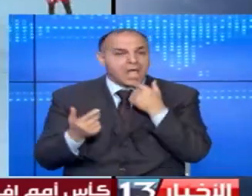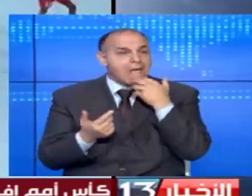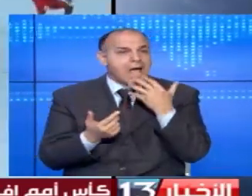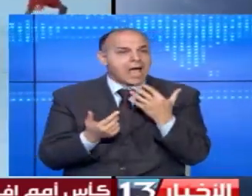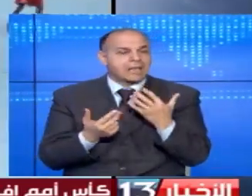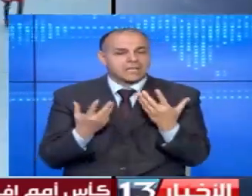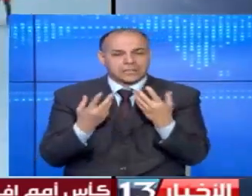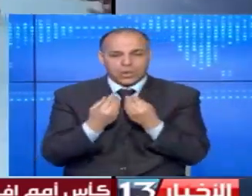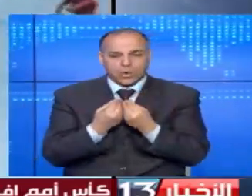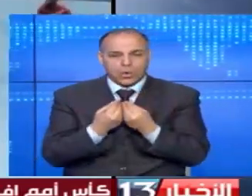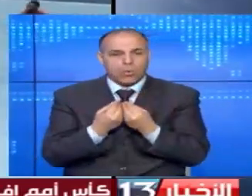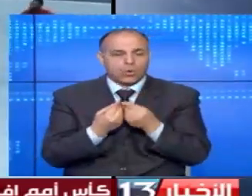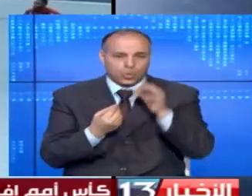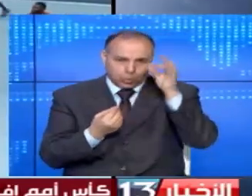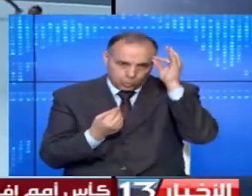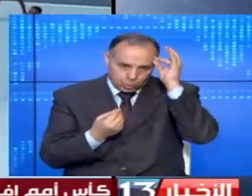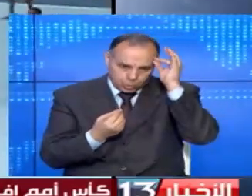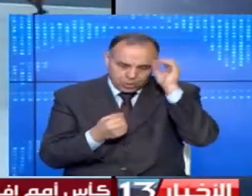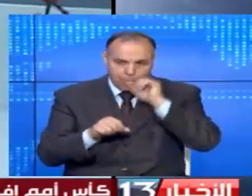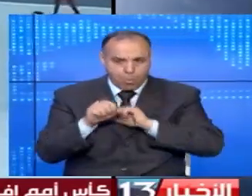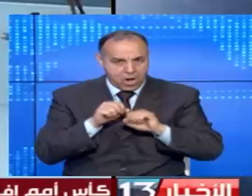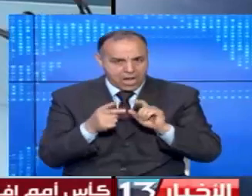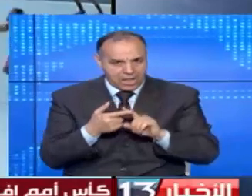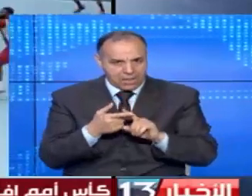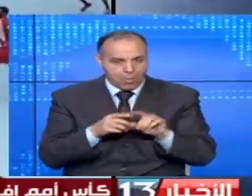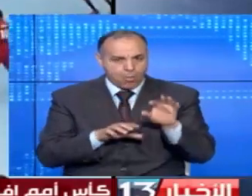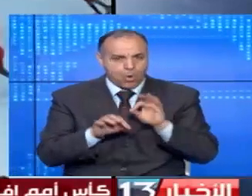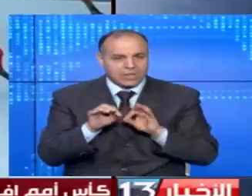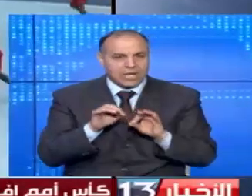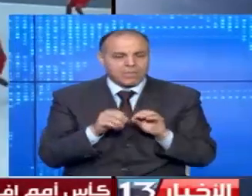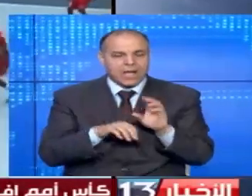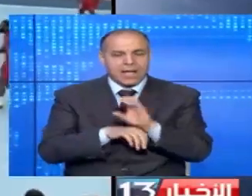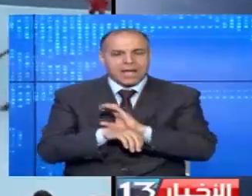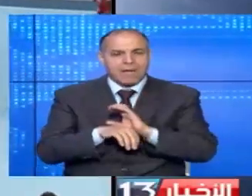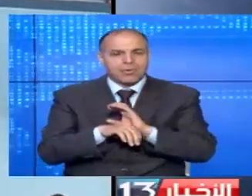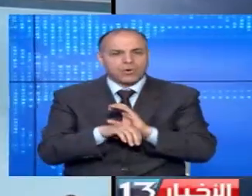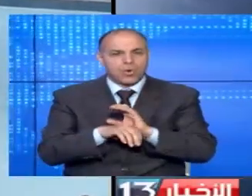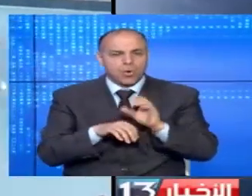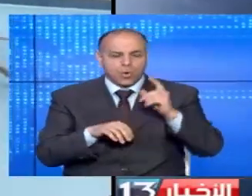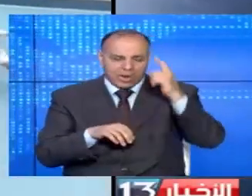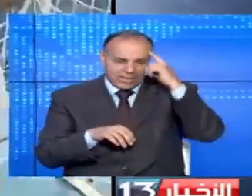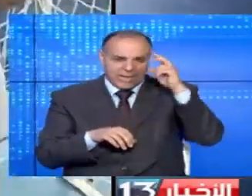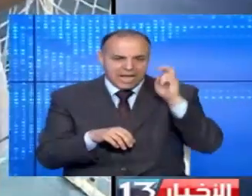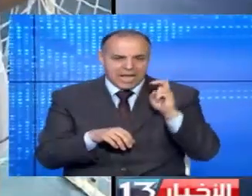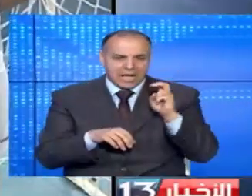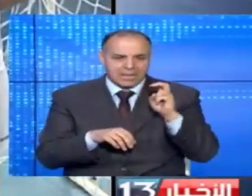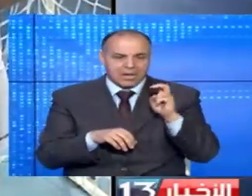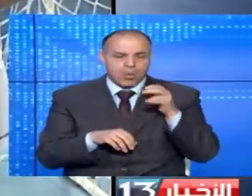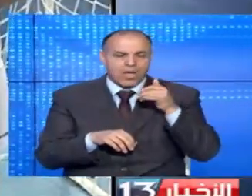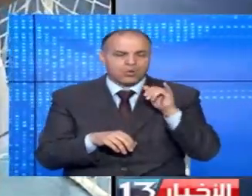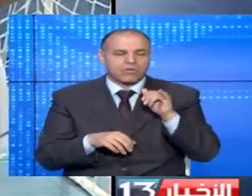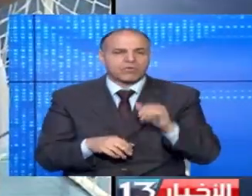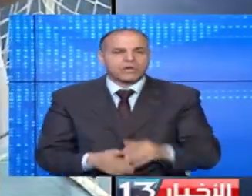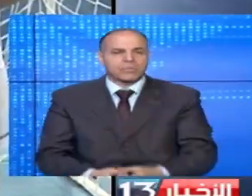تضم الى جانب تونس البلد المنظم منتخبات الكاميرون والراس الاخضر والكويت